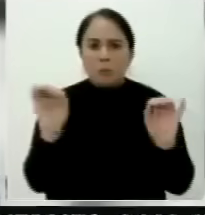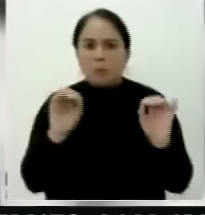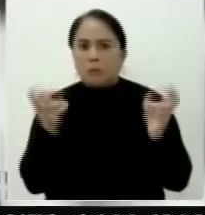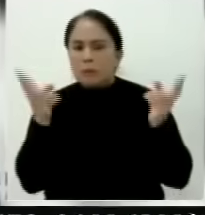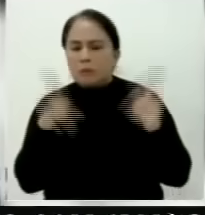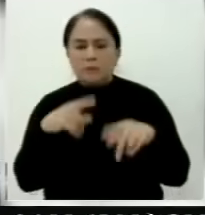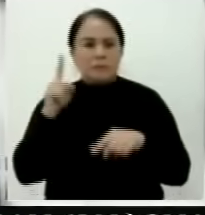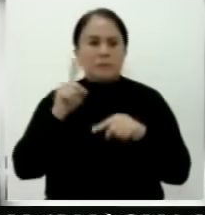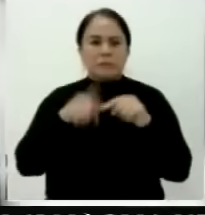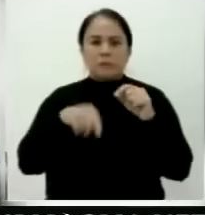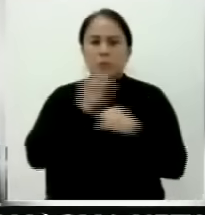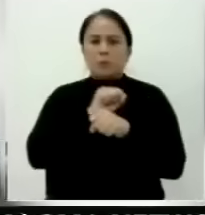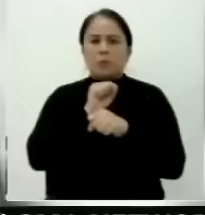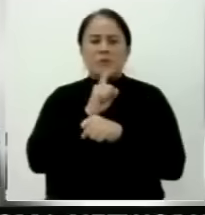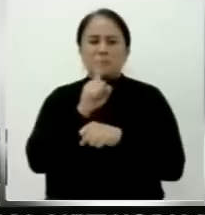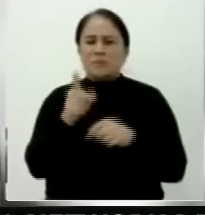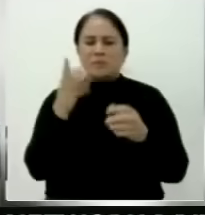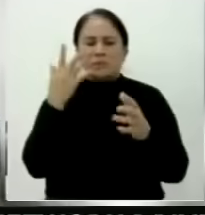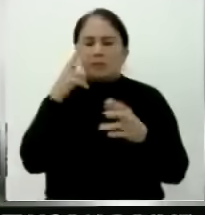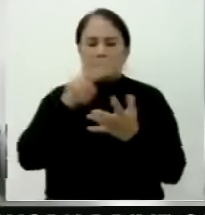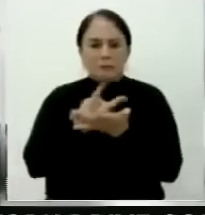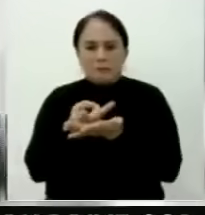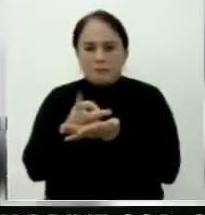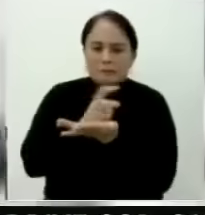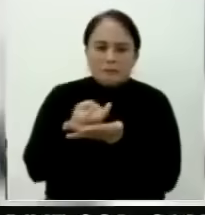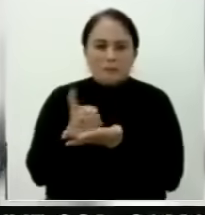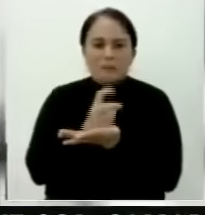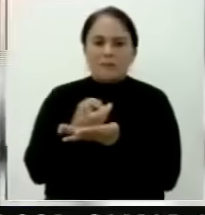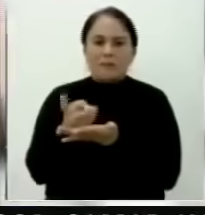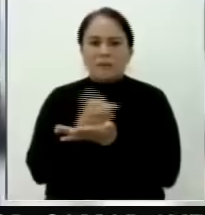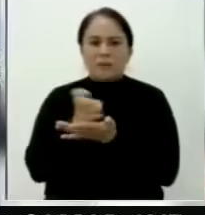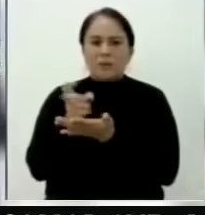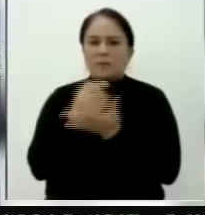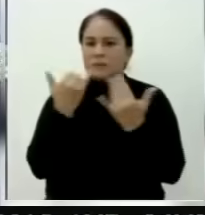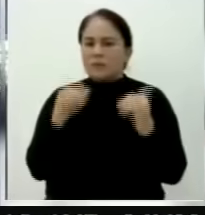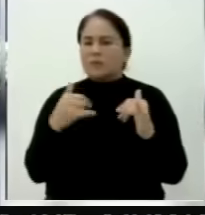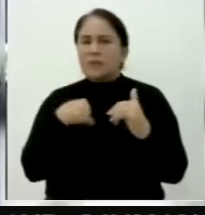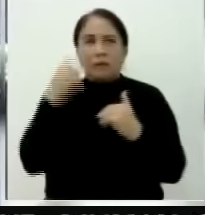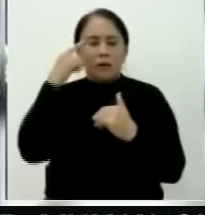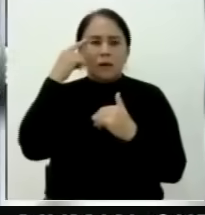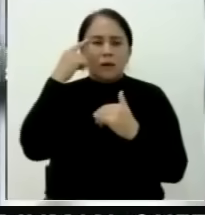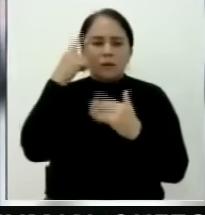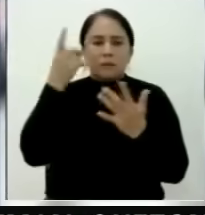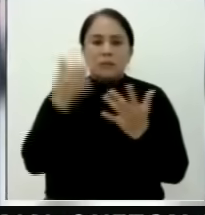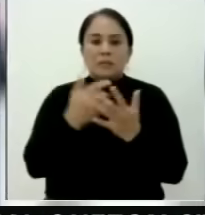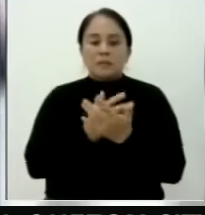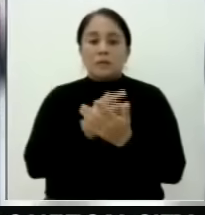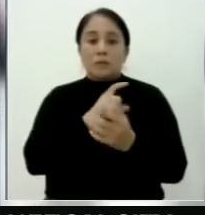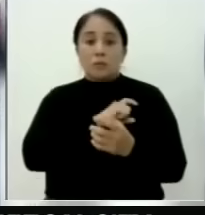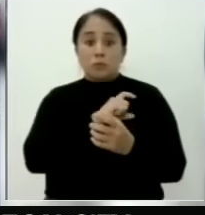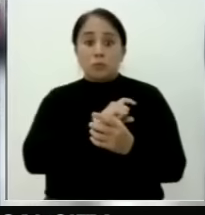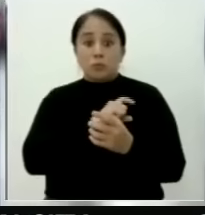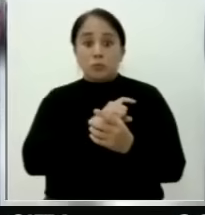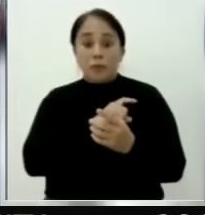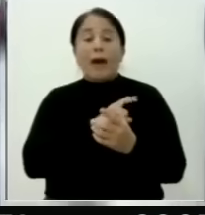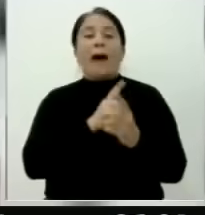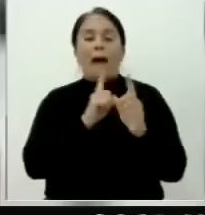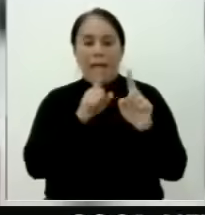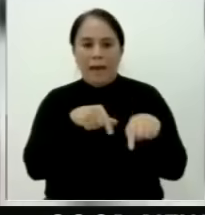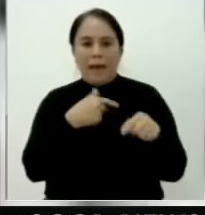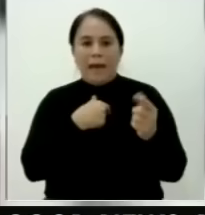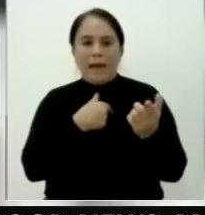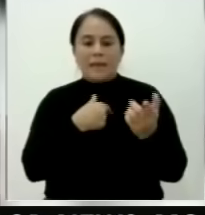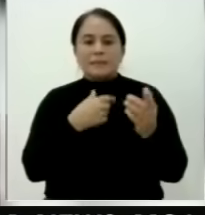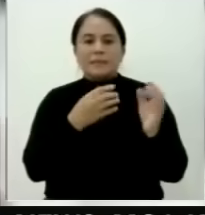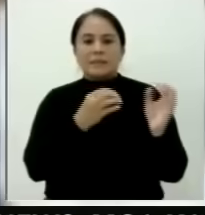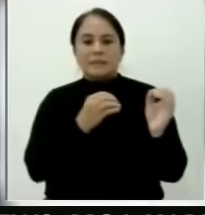na po ako, wala akong tulog. Lahat. Kaya kahit ngayon, lutang pa ako. Pero sa pulisya rin sila nakahanap ng sagot. Nag-operate pala sa